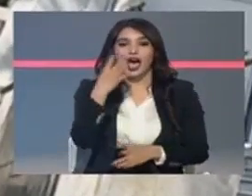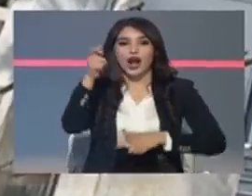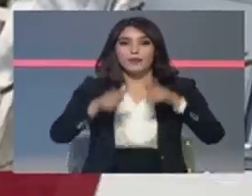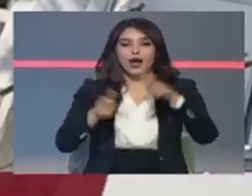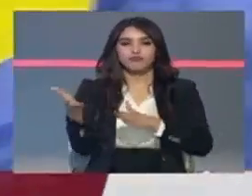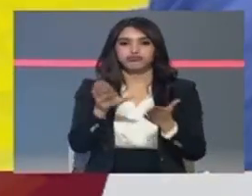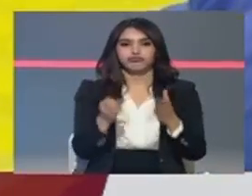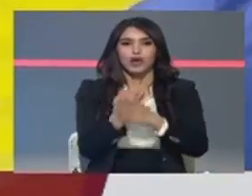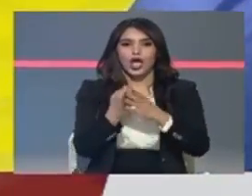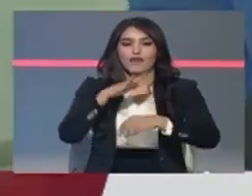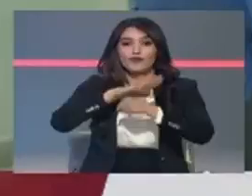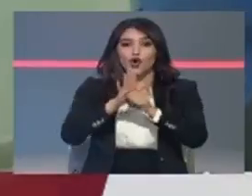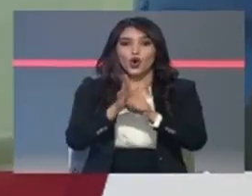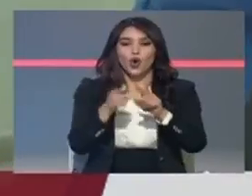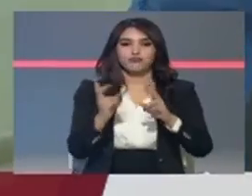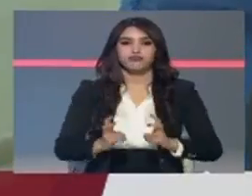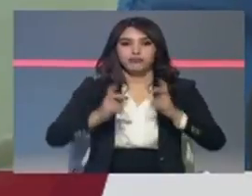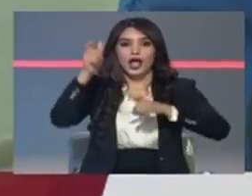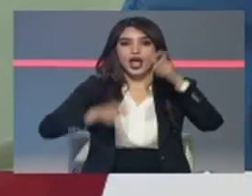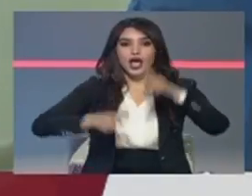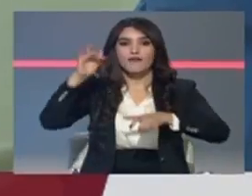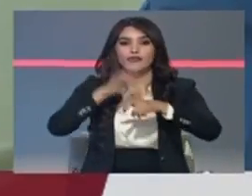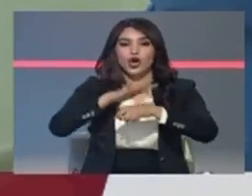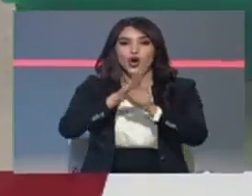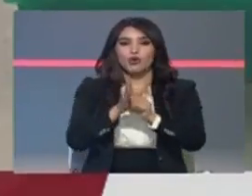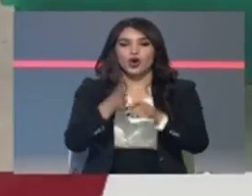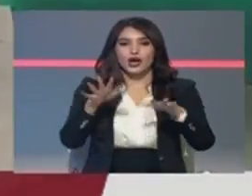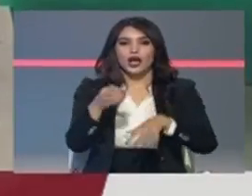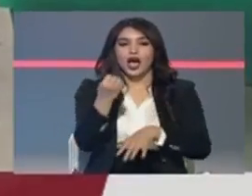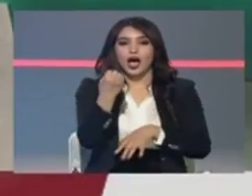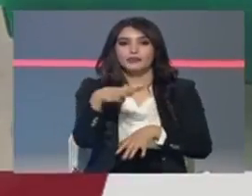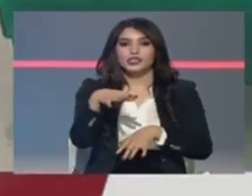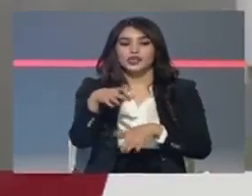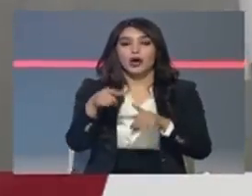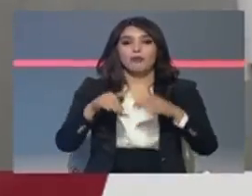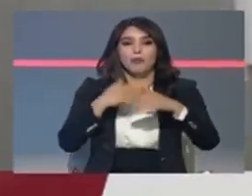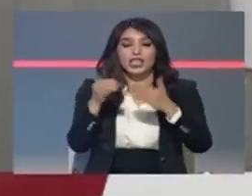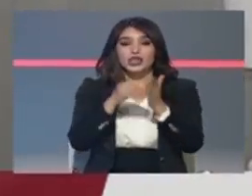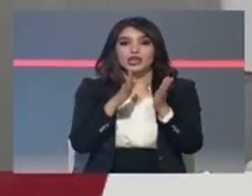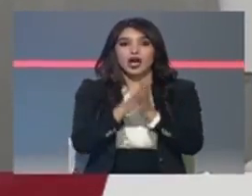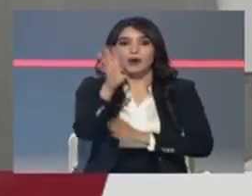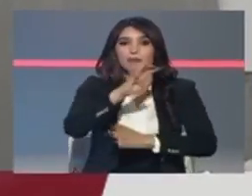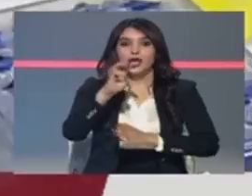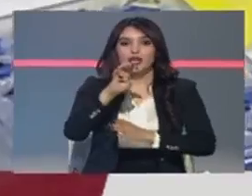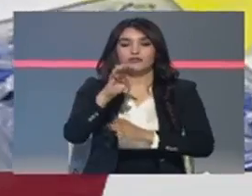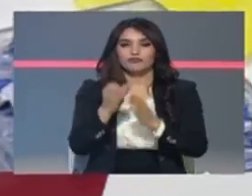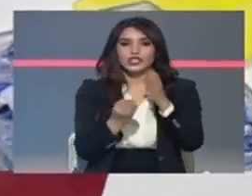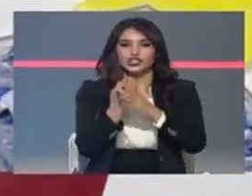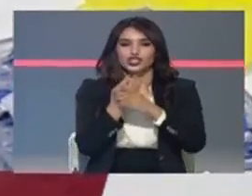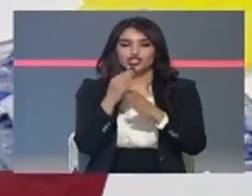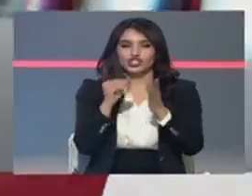4 وفيات جديدة بفيروس كورونا وارتفاع عدد المصابين إلى نحو 500 بعد تسجيل 40 إصابة جديدة.